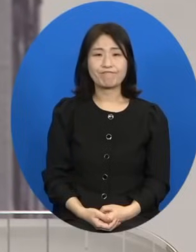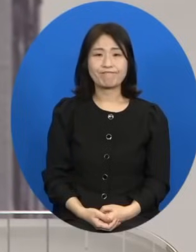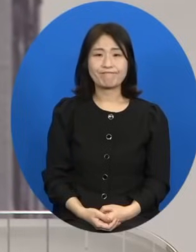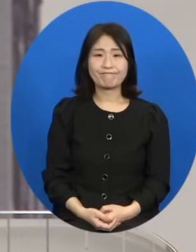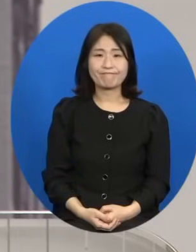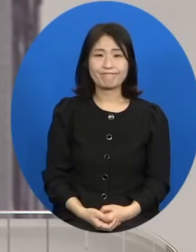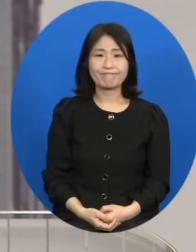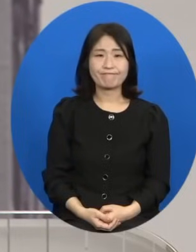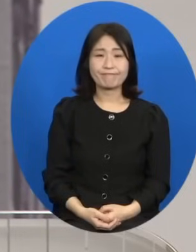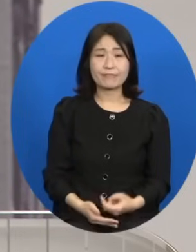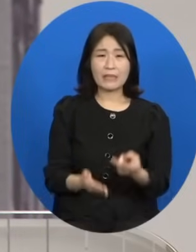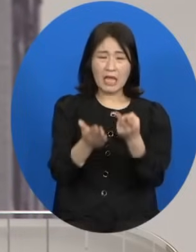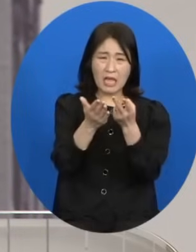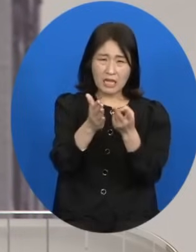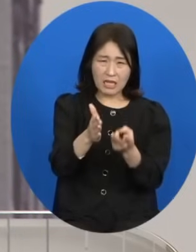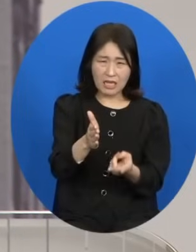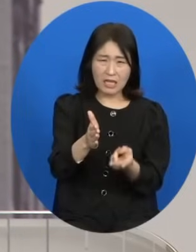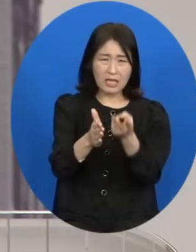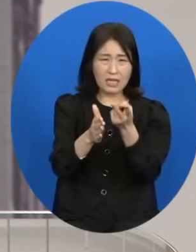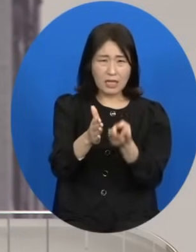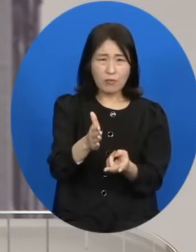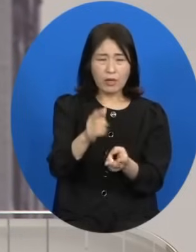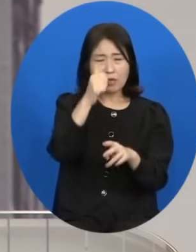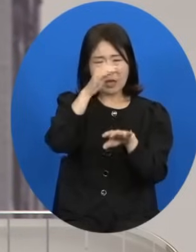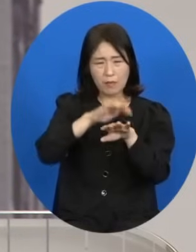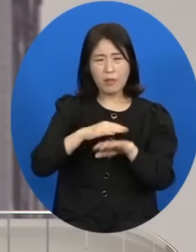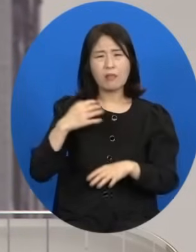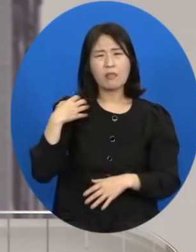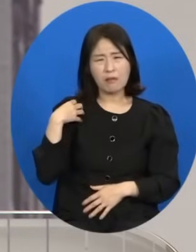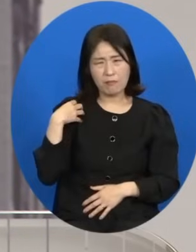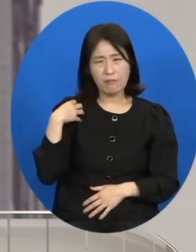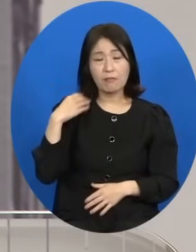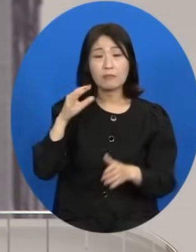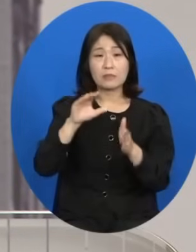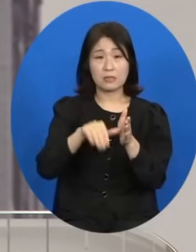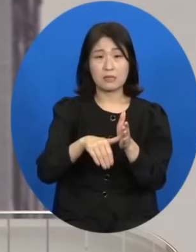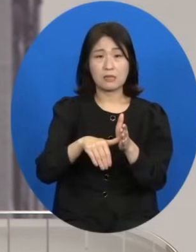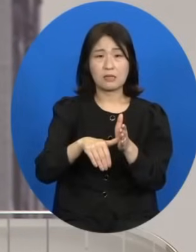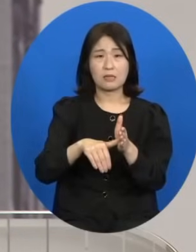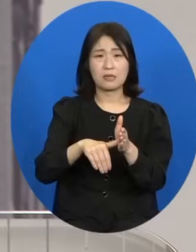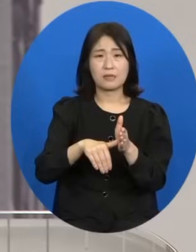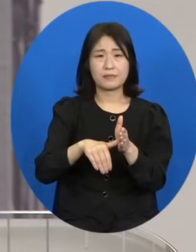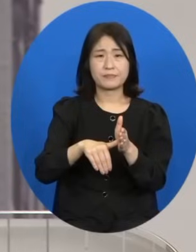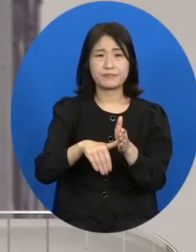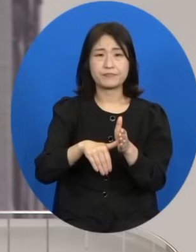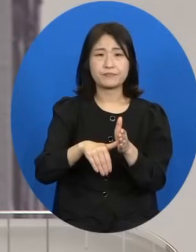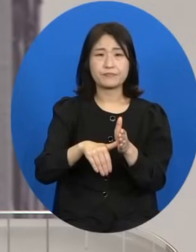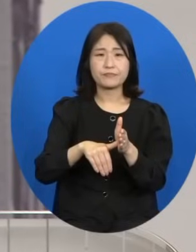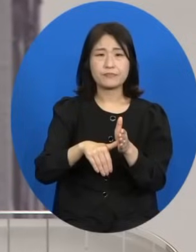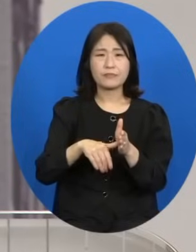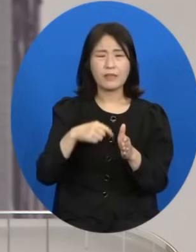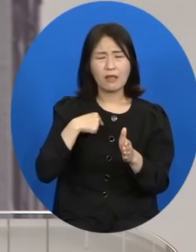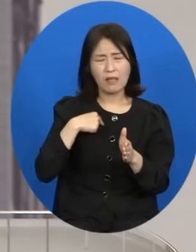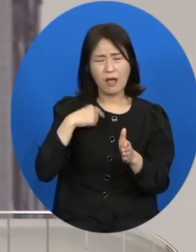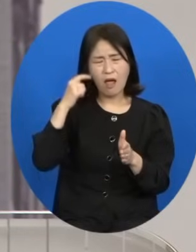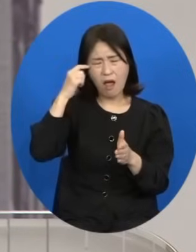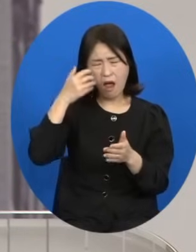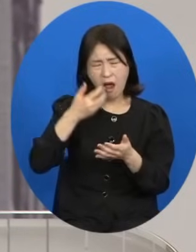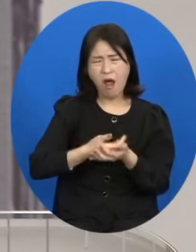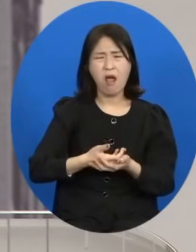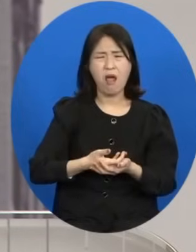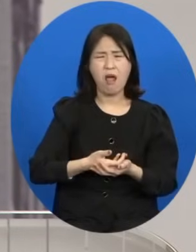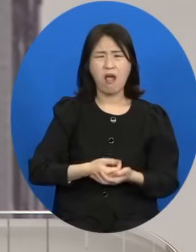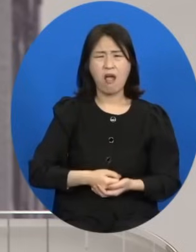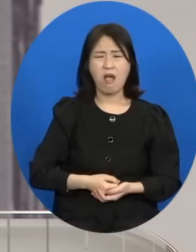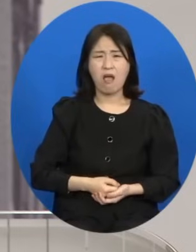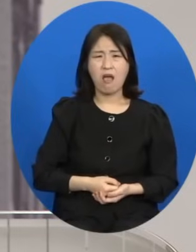입관식 그리고 입관 예배를 섬기는데 뭐 저도 그런 충격이었습니다 우리 가족들 얼마나 큰